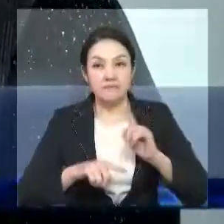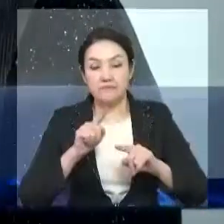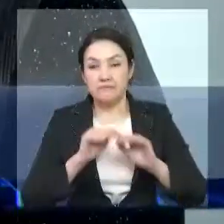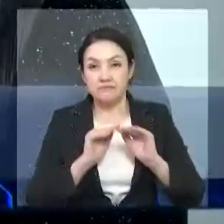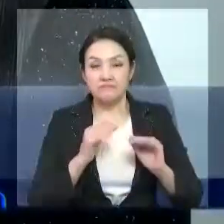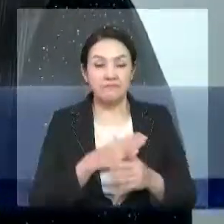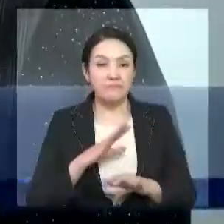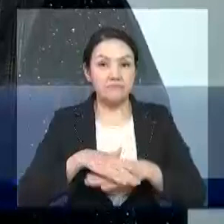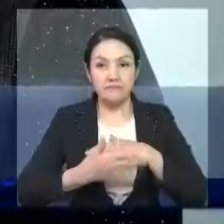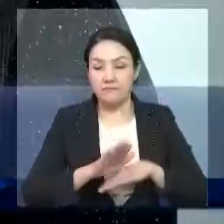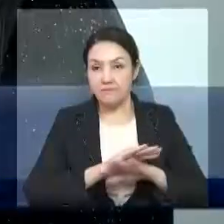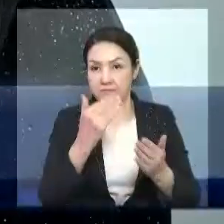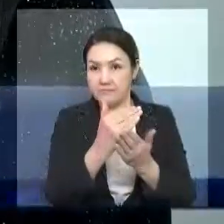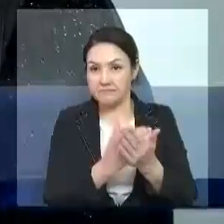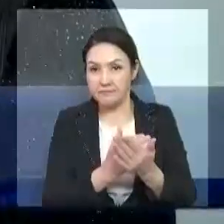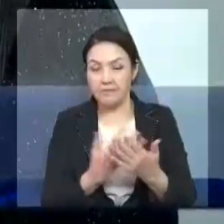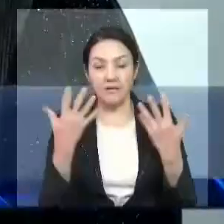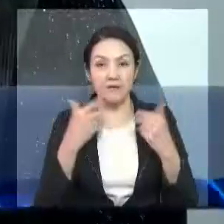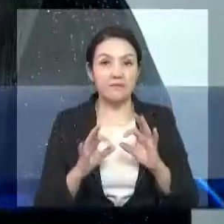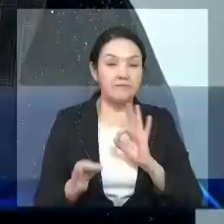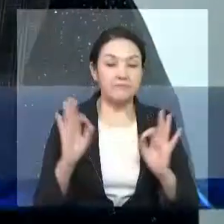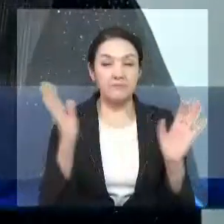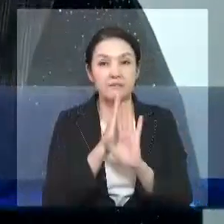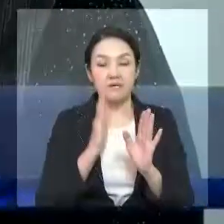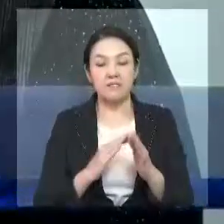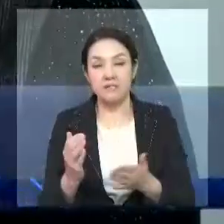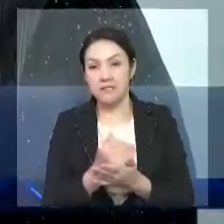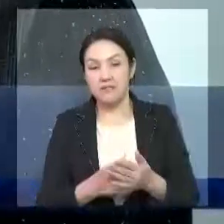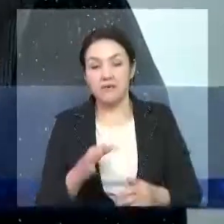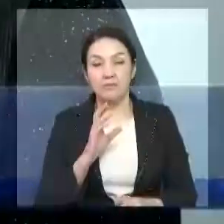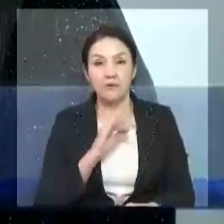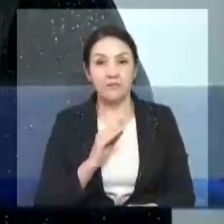что их дети не будут отставать от программы. Когда погода нормализуется, они наверстают упущенное.